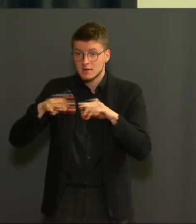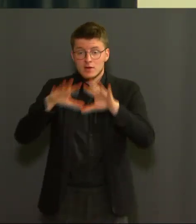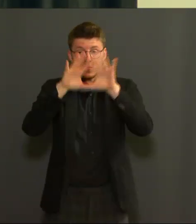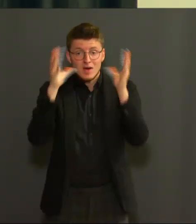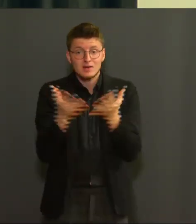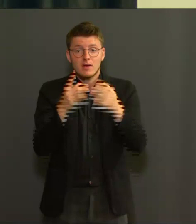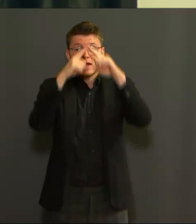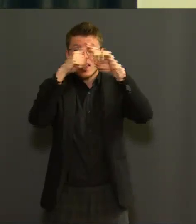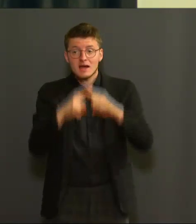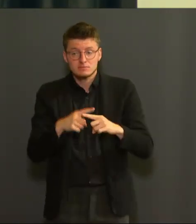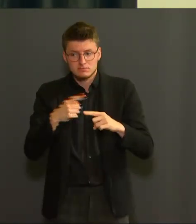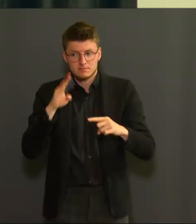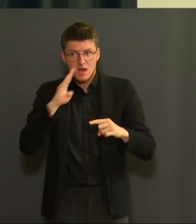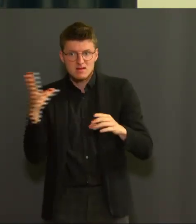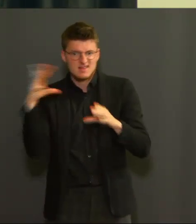geleden verwacht?